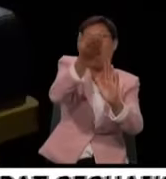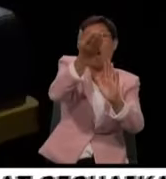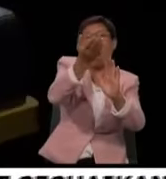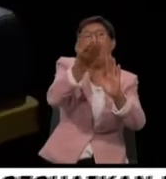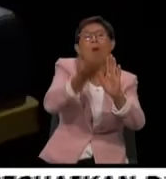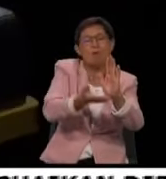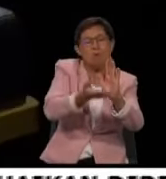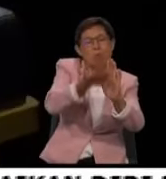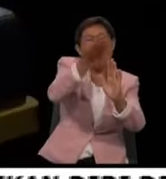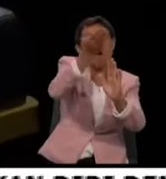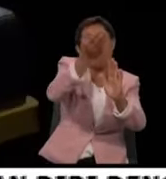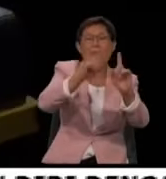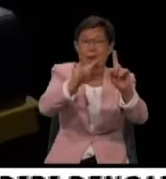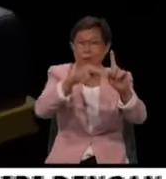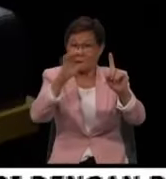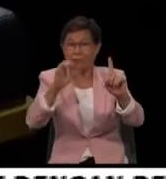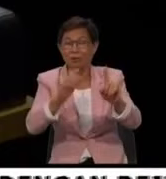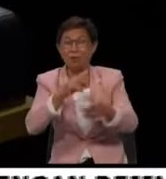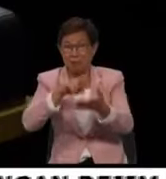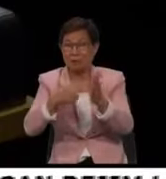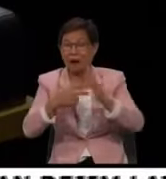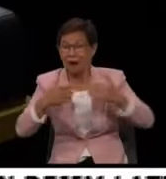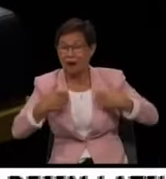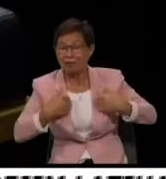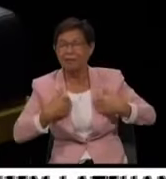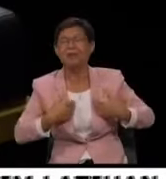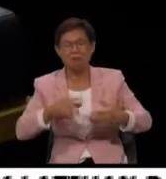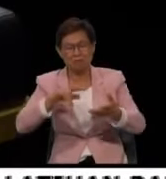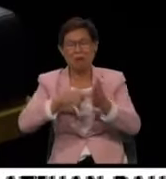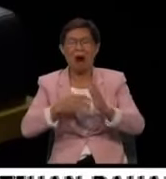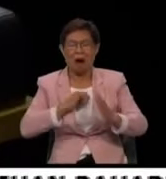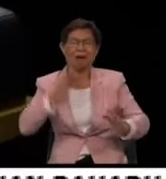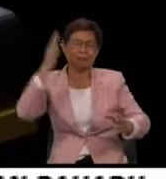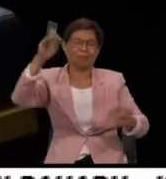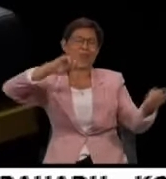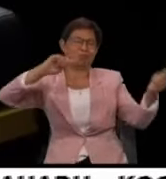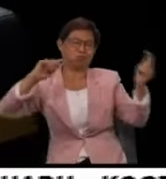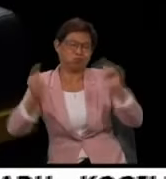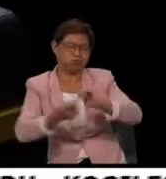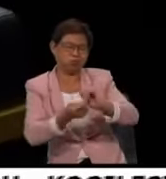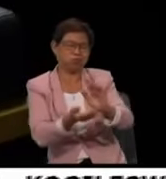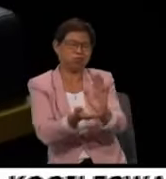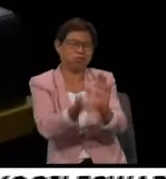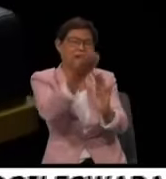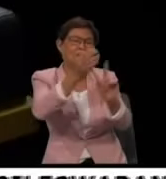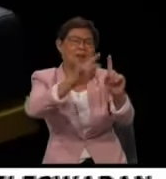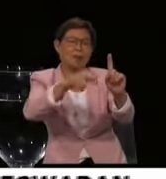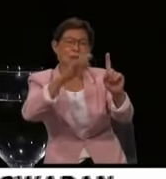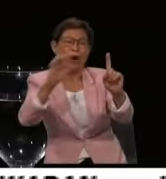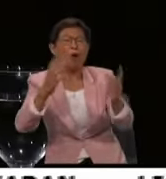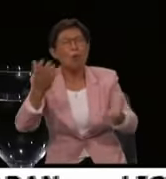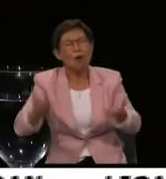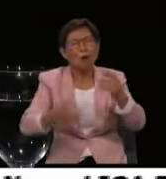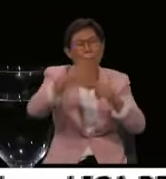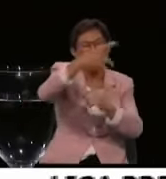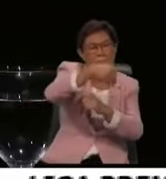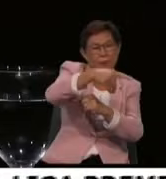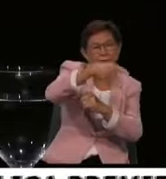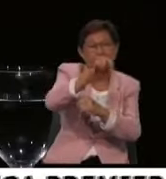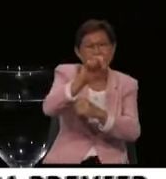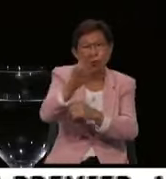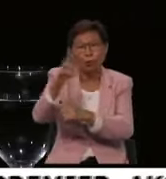terowong. Harap-harap itu akan membawa perubahanlah. Okey. Mungkinkah PRU15 boleh